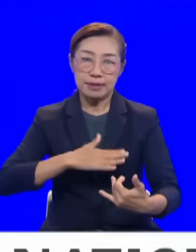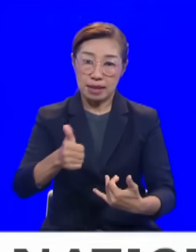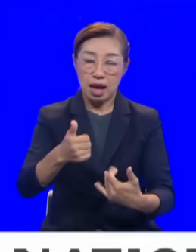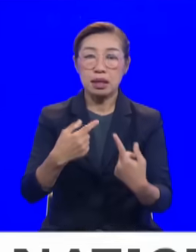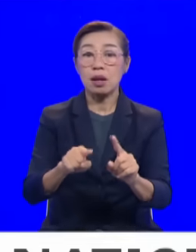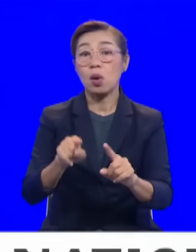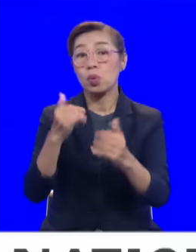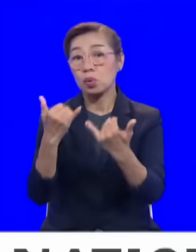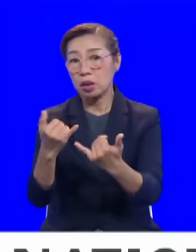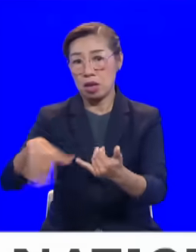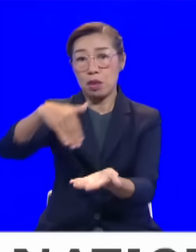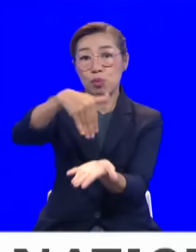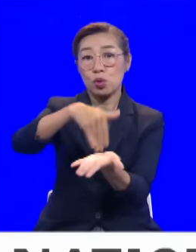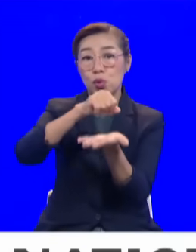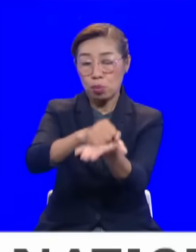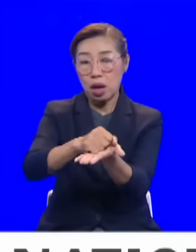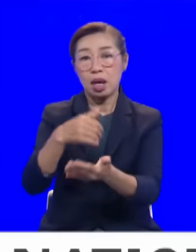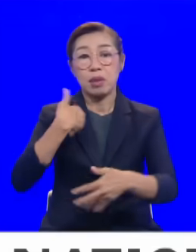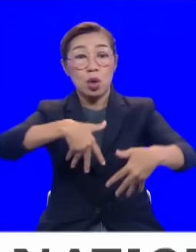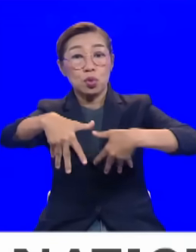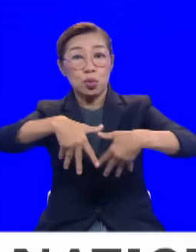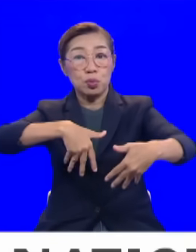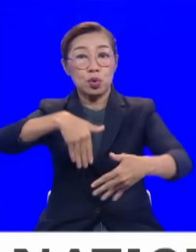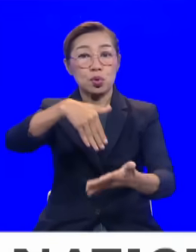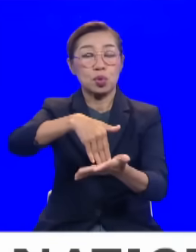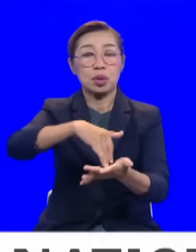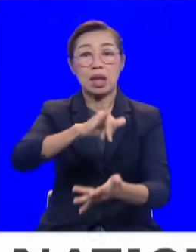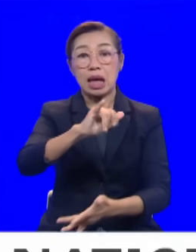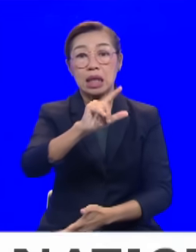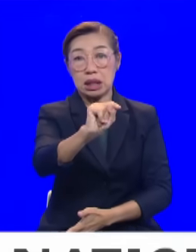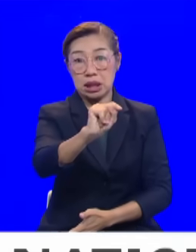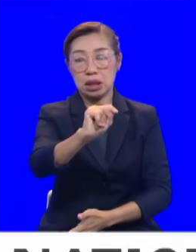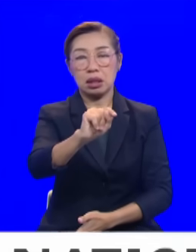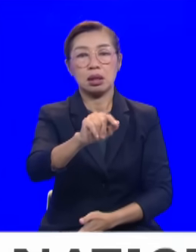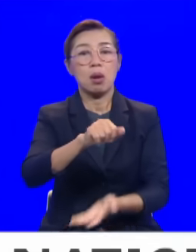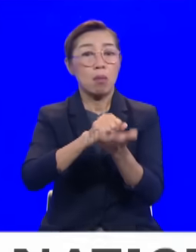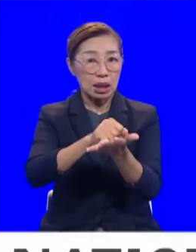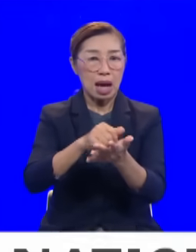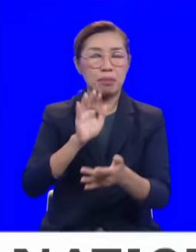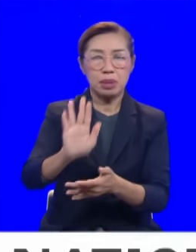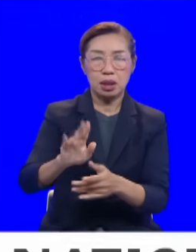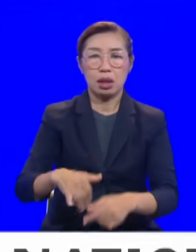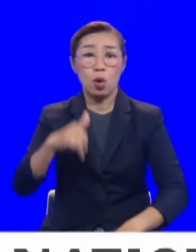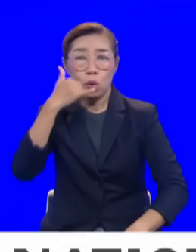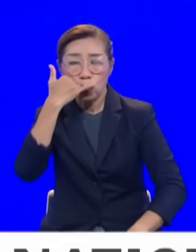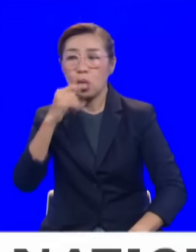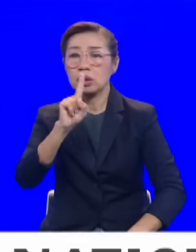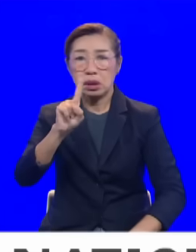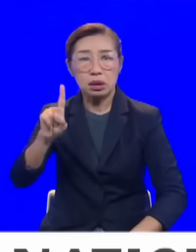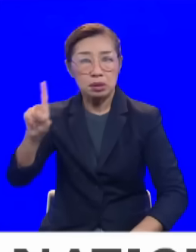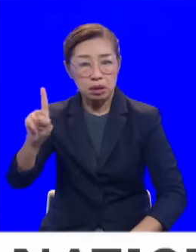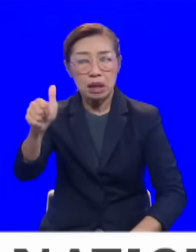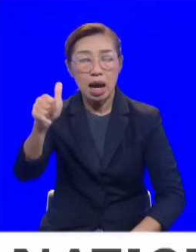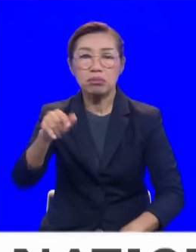อนนี้มีศูนย์บริการทั้งศูนย์ไอทีชุมชนของ DS นะครับประมาณ 5,000 แห่งมีเบอร์สายด่วน1111ด้วยสำหรับการจะโทรถาม